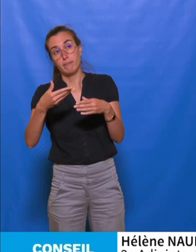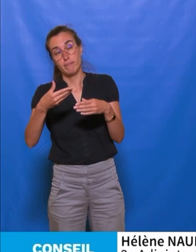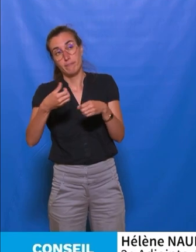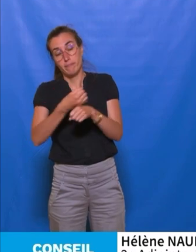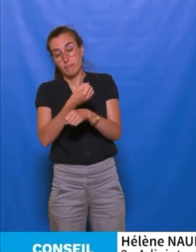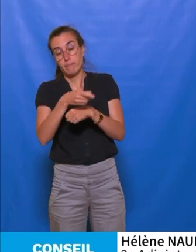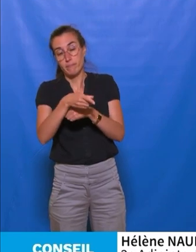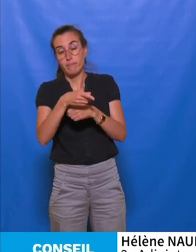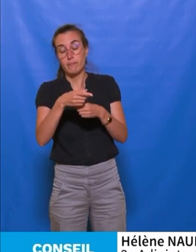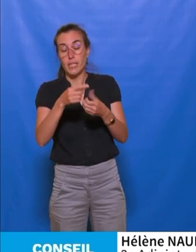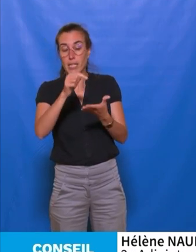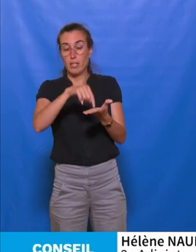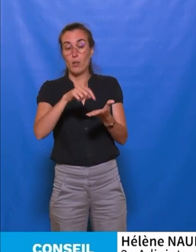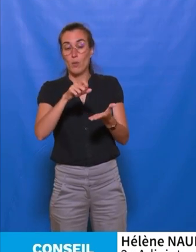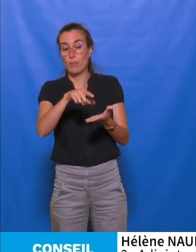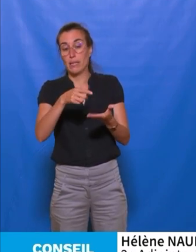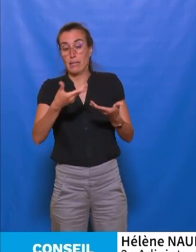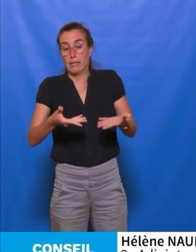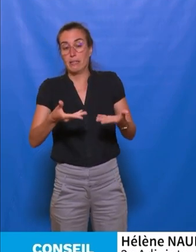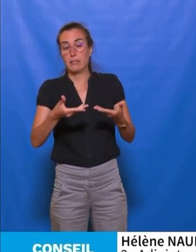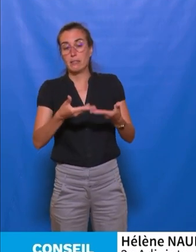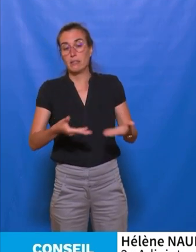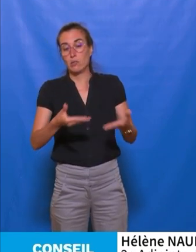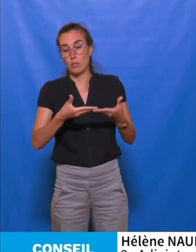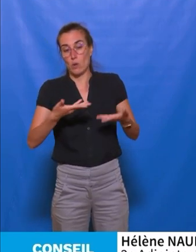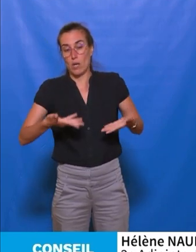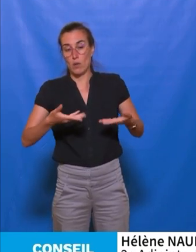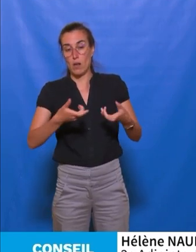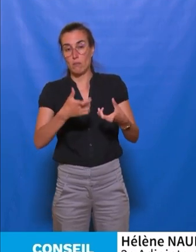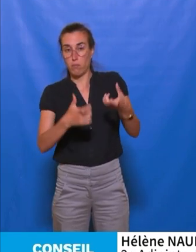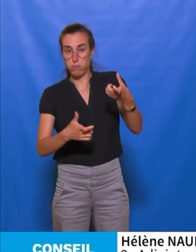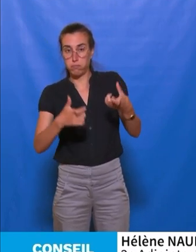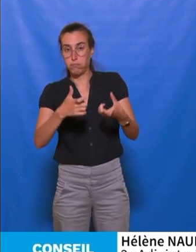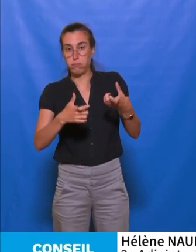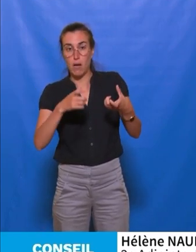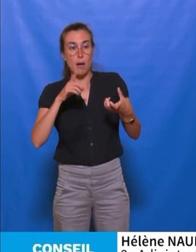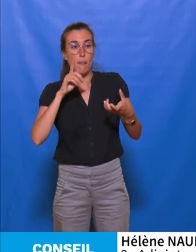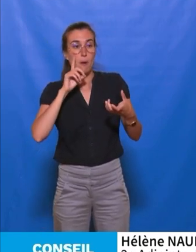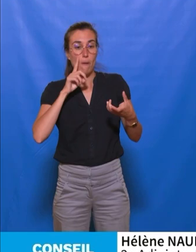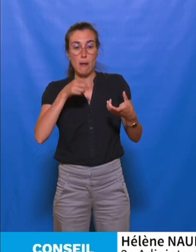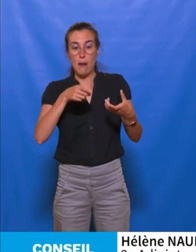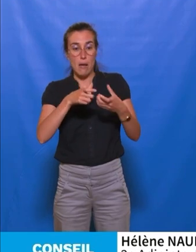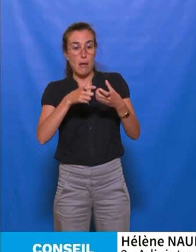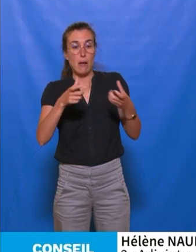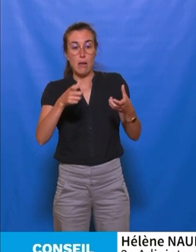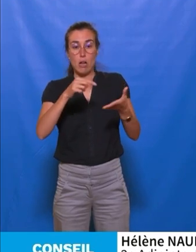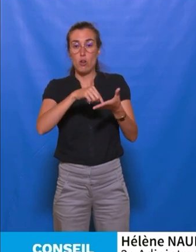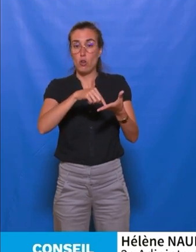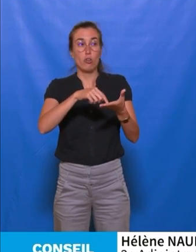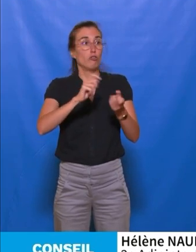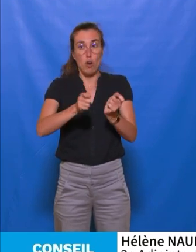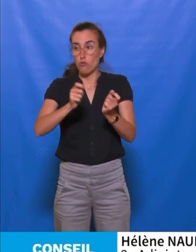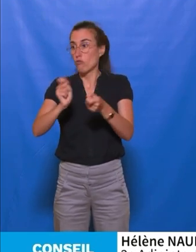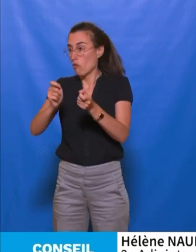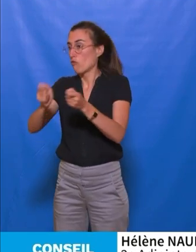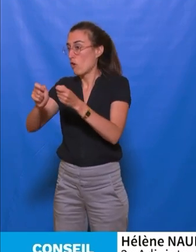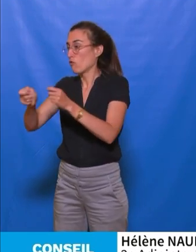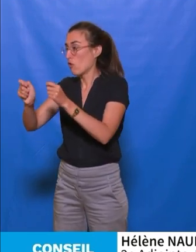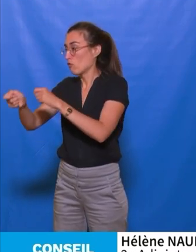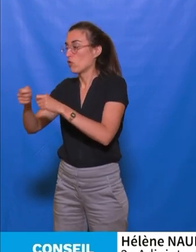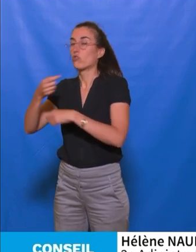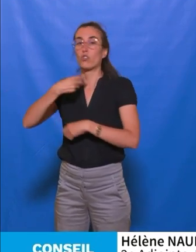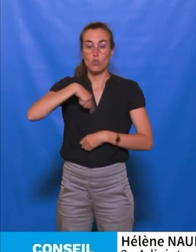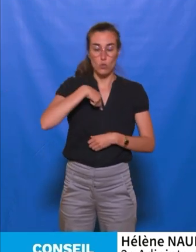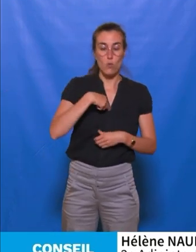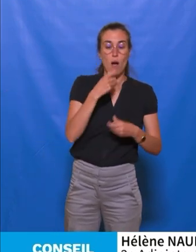rencontre des difficultés pour pouvoir avoir un lieu qui soit pérenne. Donc, nous les accompagnons, nous soutenons l'activité pour ce